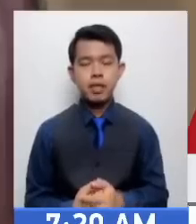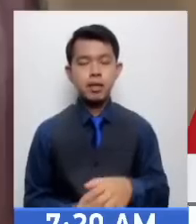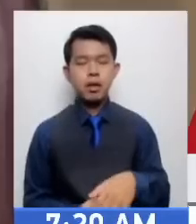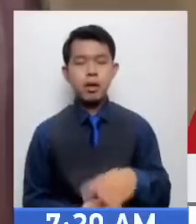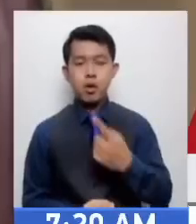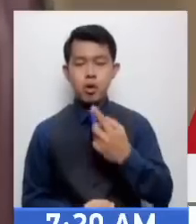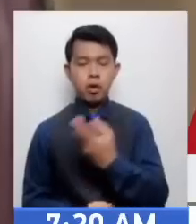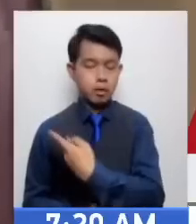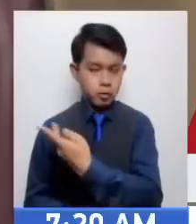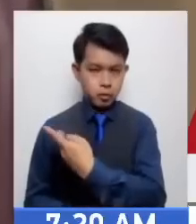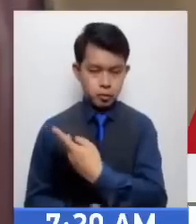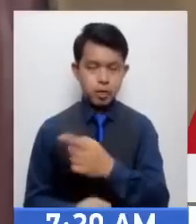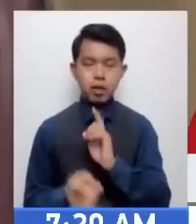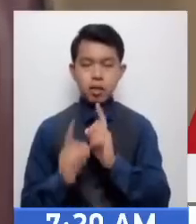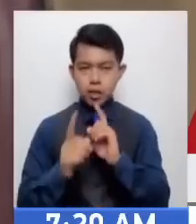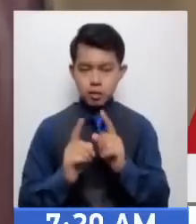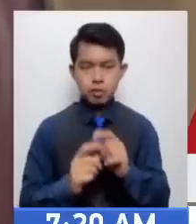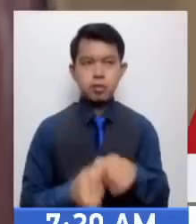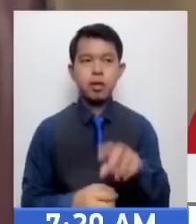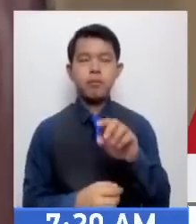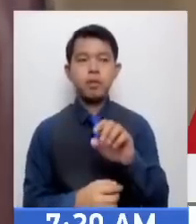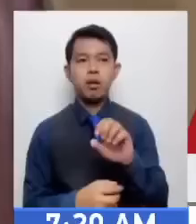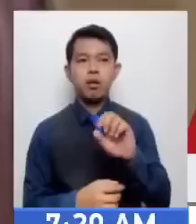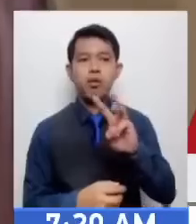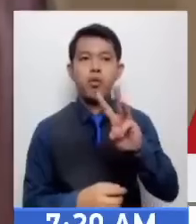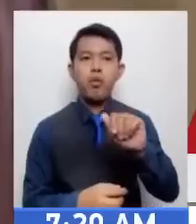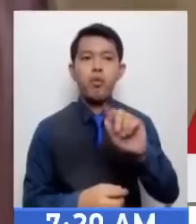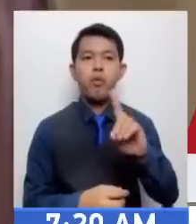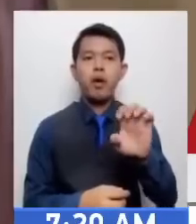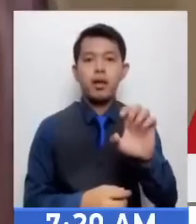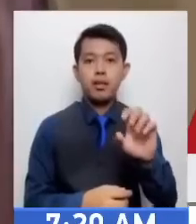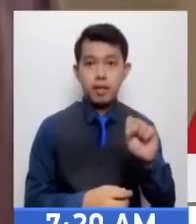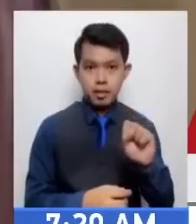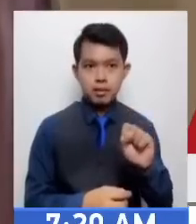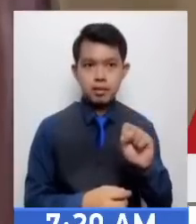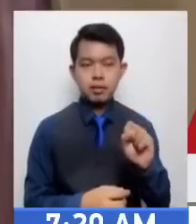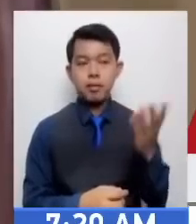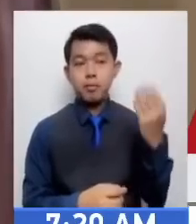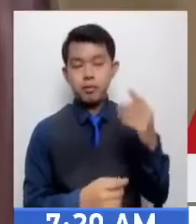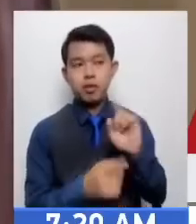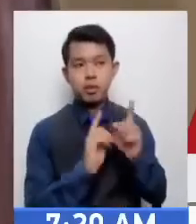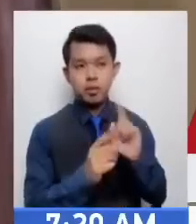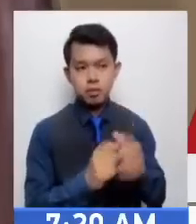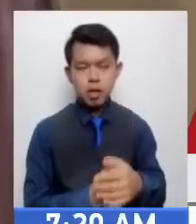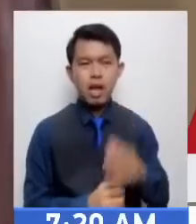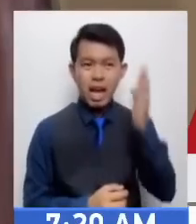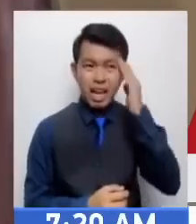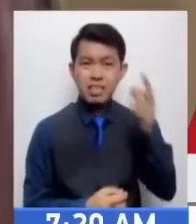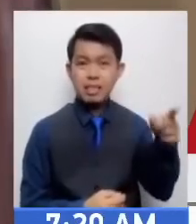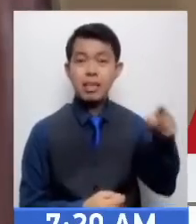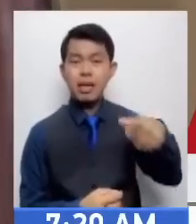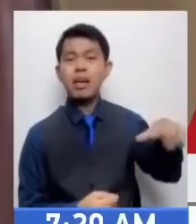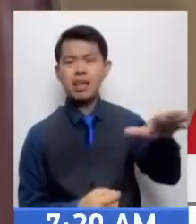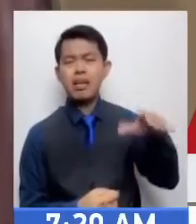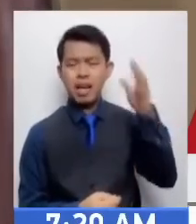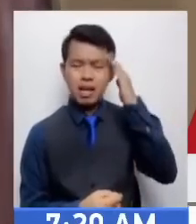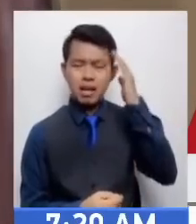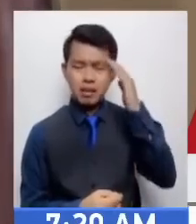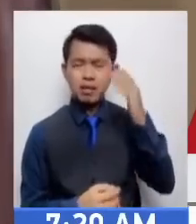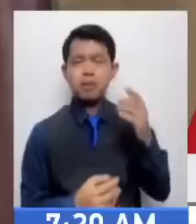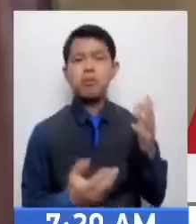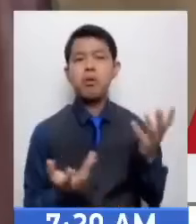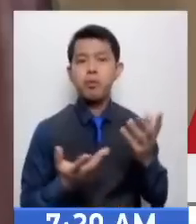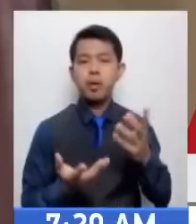Speaker Robualdez nung makalawa nung kami nag-usap. At alam na po naman nila kung nasaan, pero ang gentleman's agreement po namin